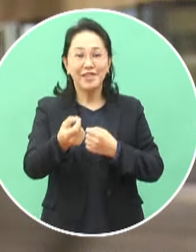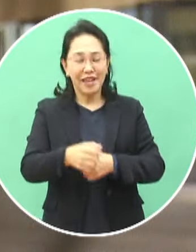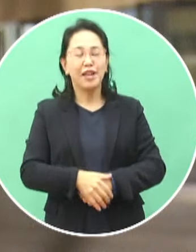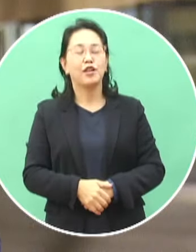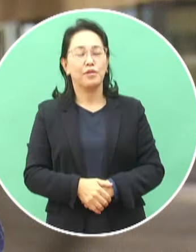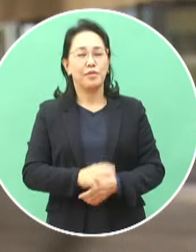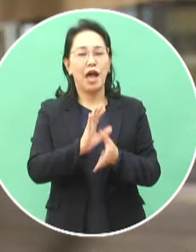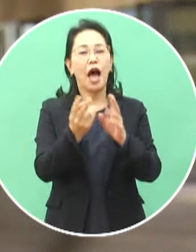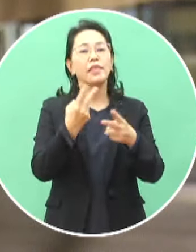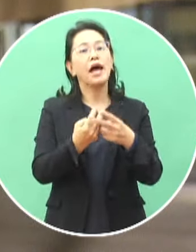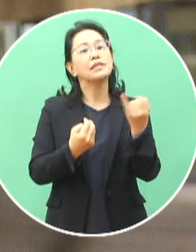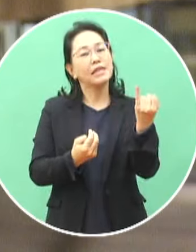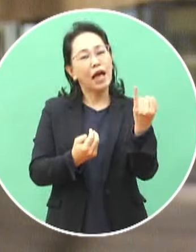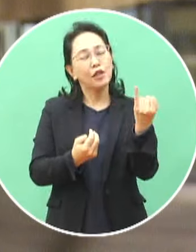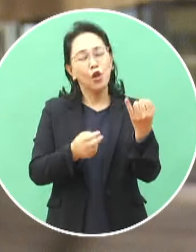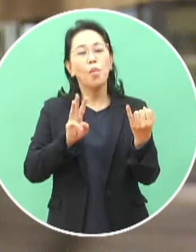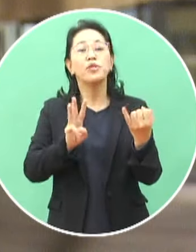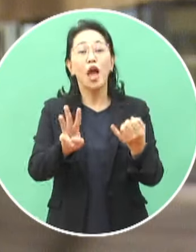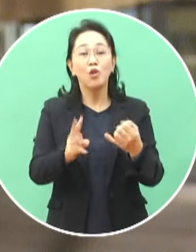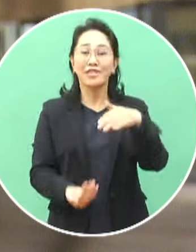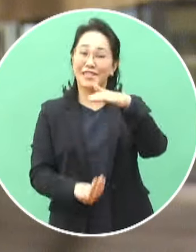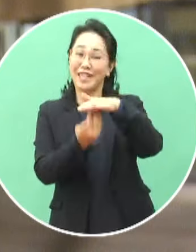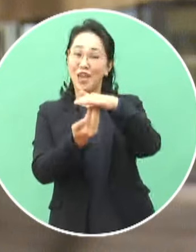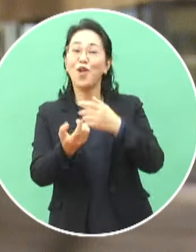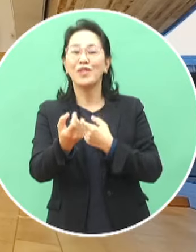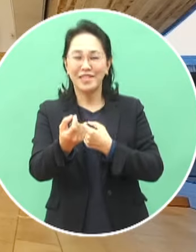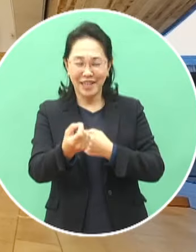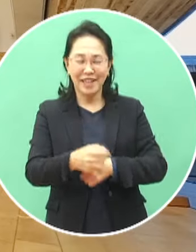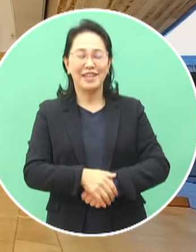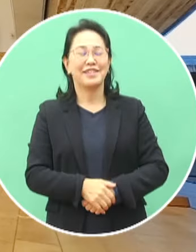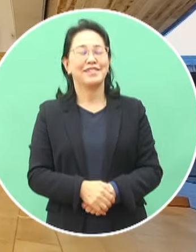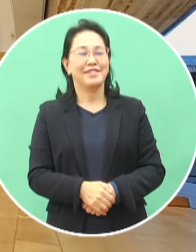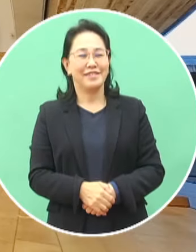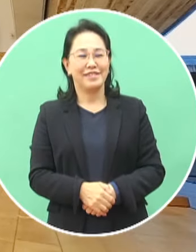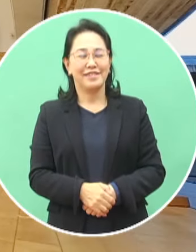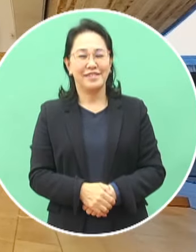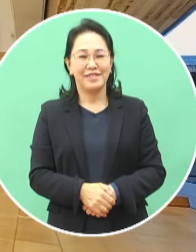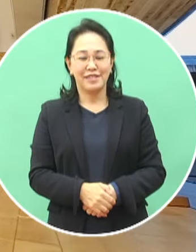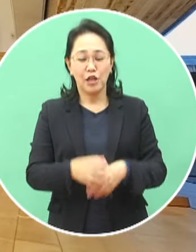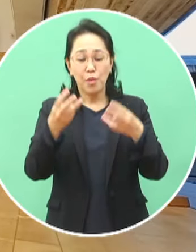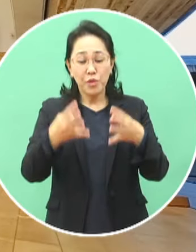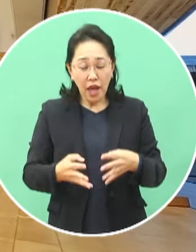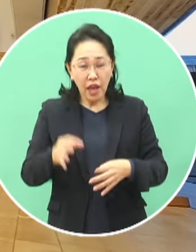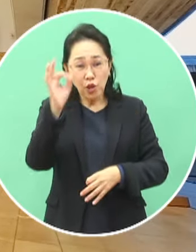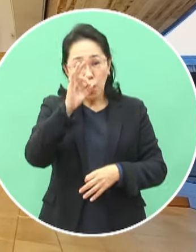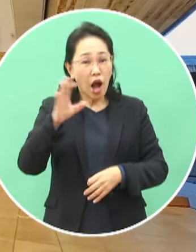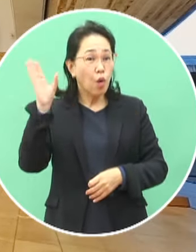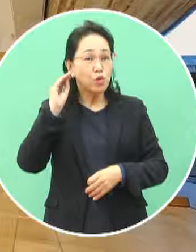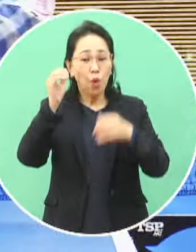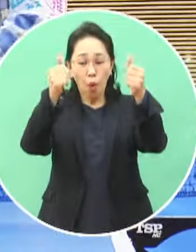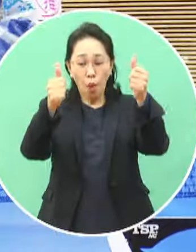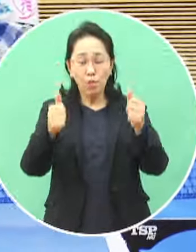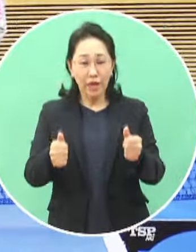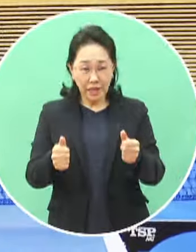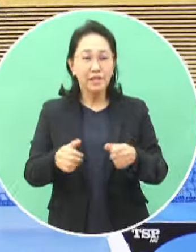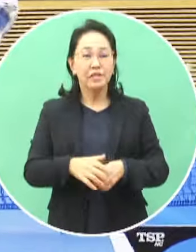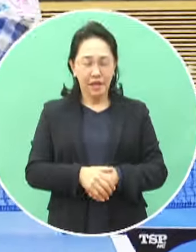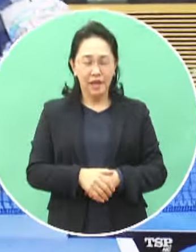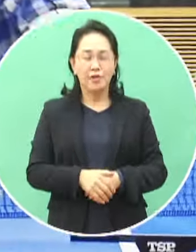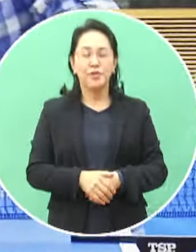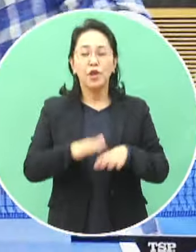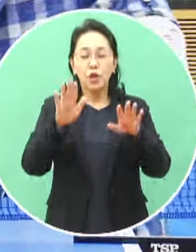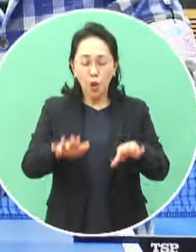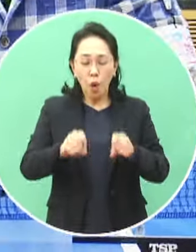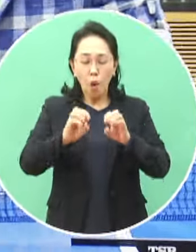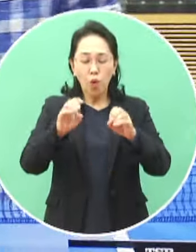花井さんの三重推し最高でしたね。 三重県の観光情報サイト観光三重に今